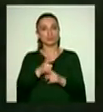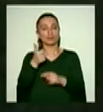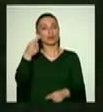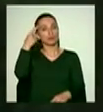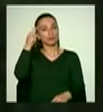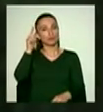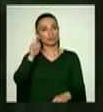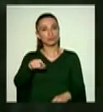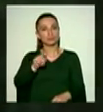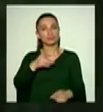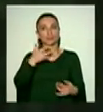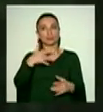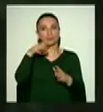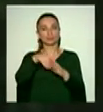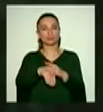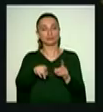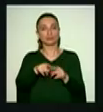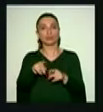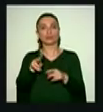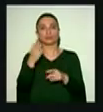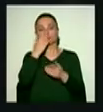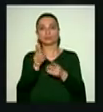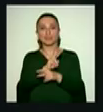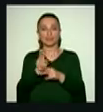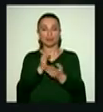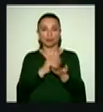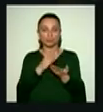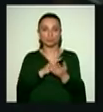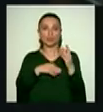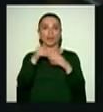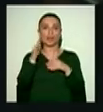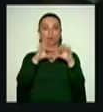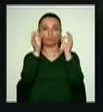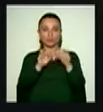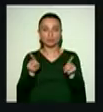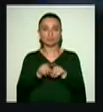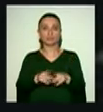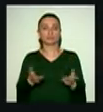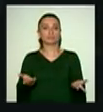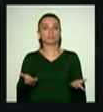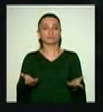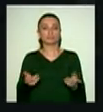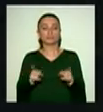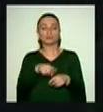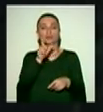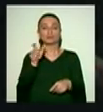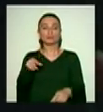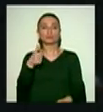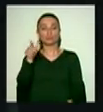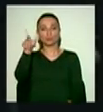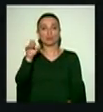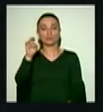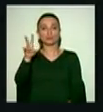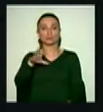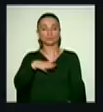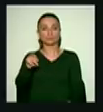და კარგად იცნობდა დრამატურგიას, ლიტერატურას, ხელოვნებას.